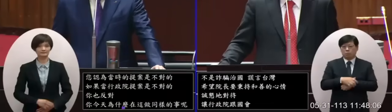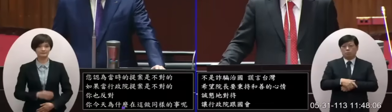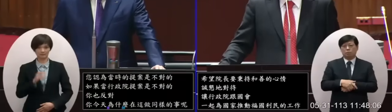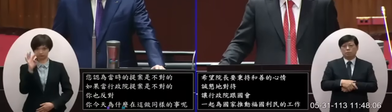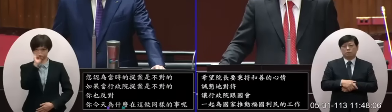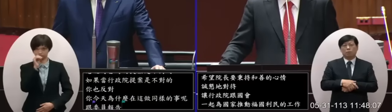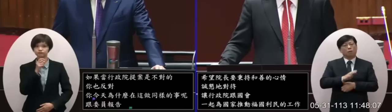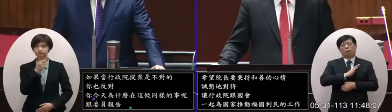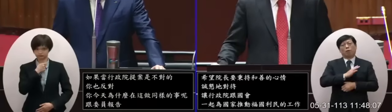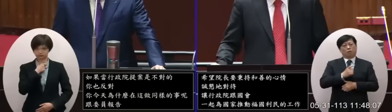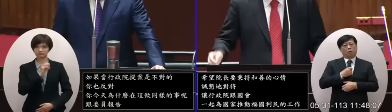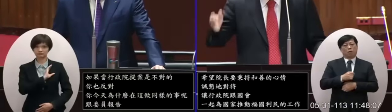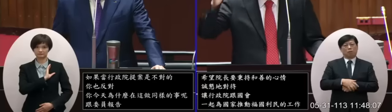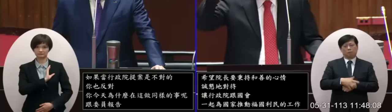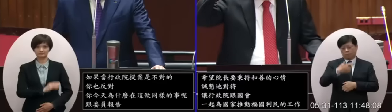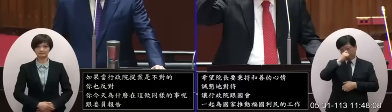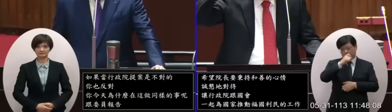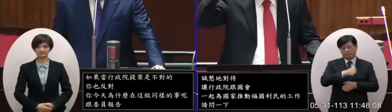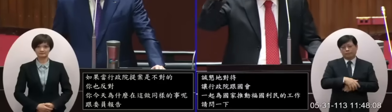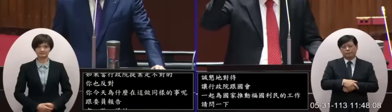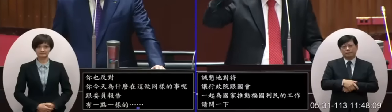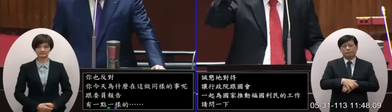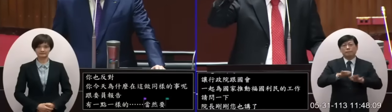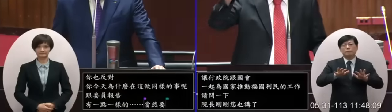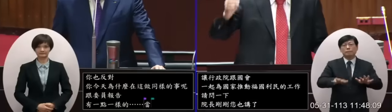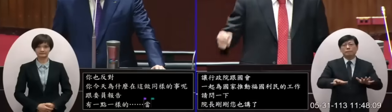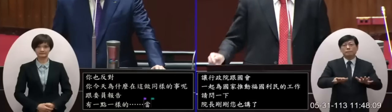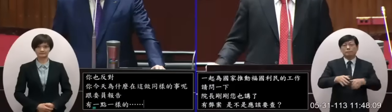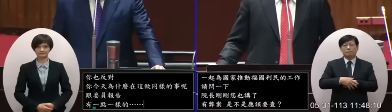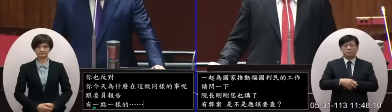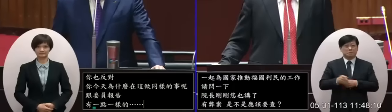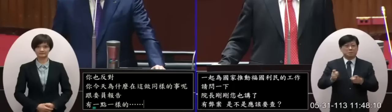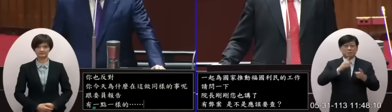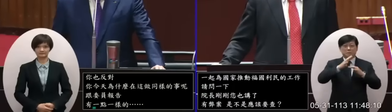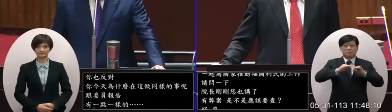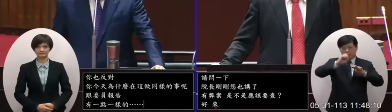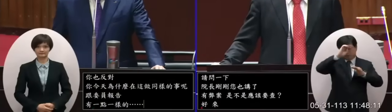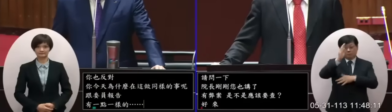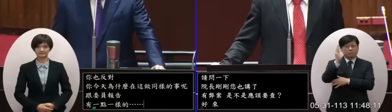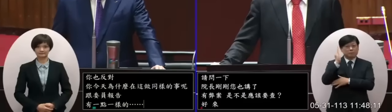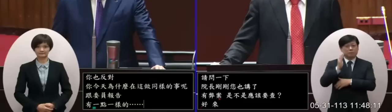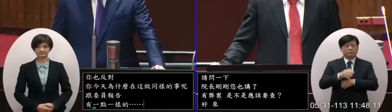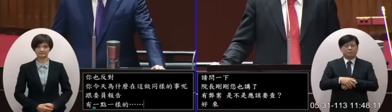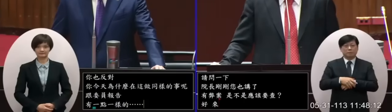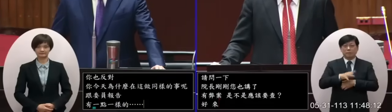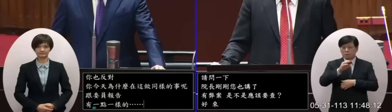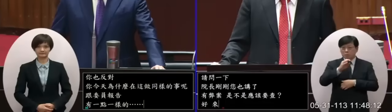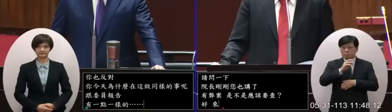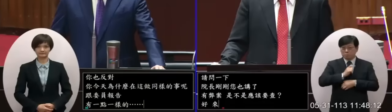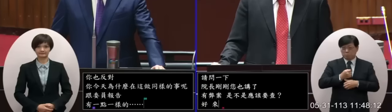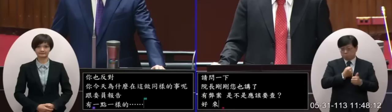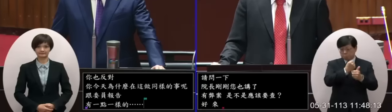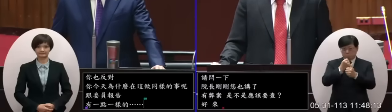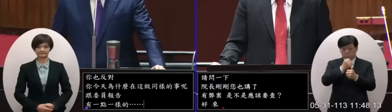然要查， 当然要查。好，来，现在我们老大哥民进党政府有